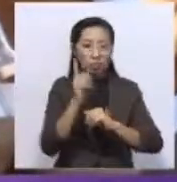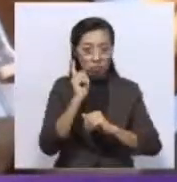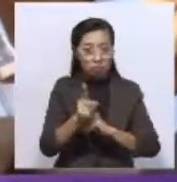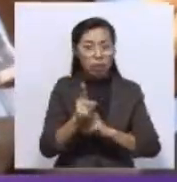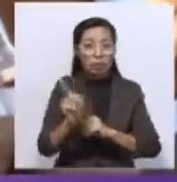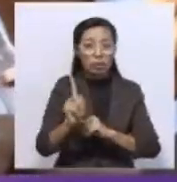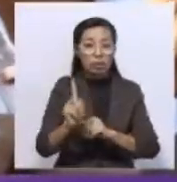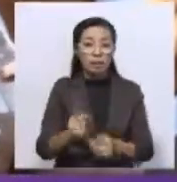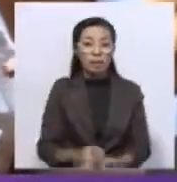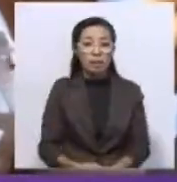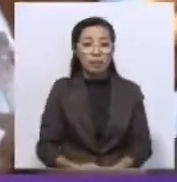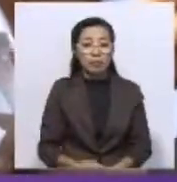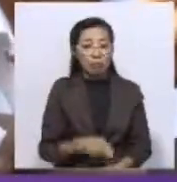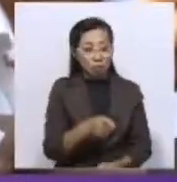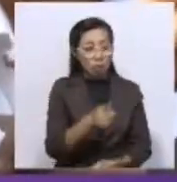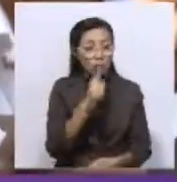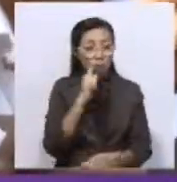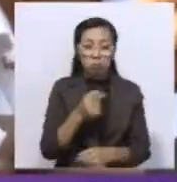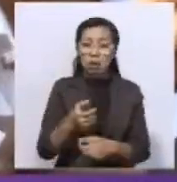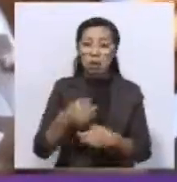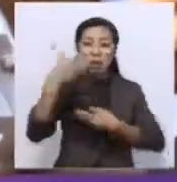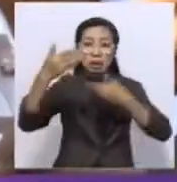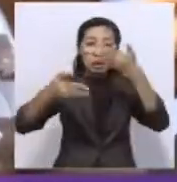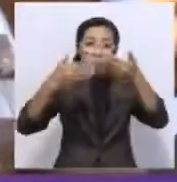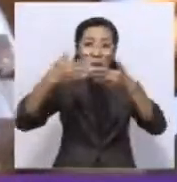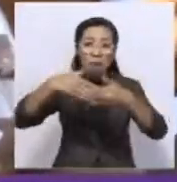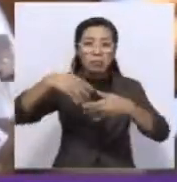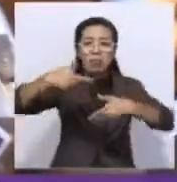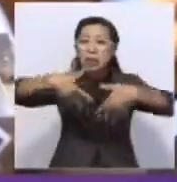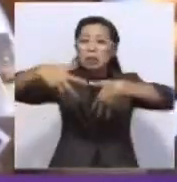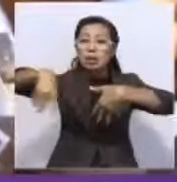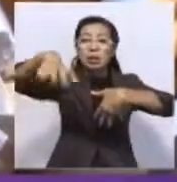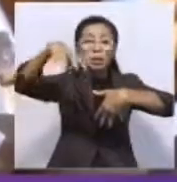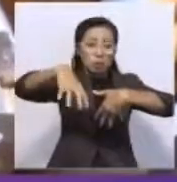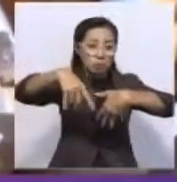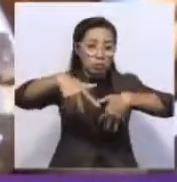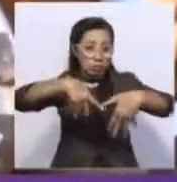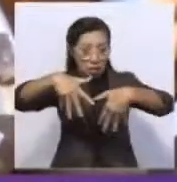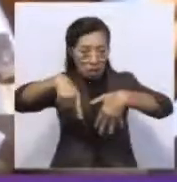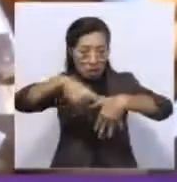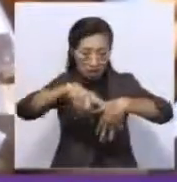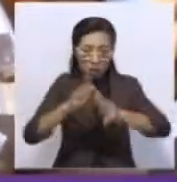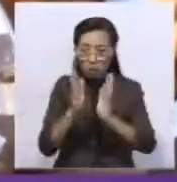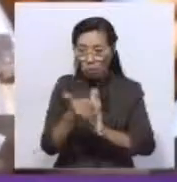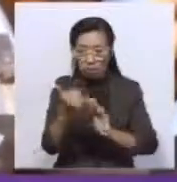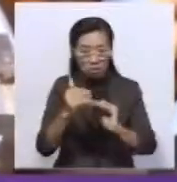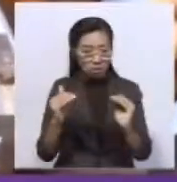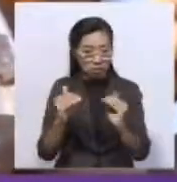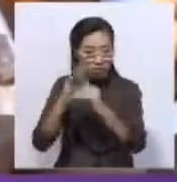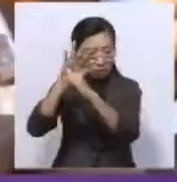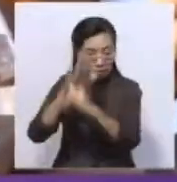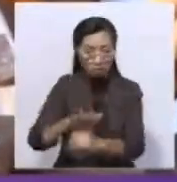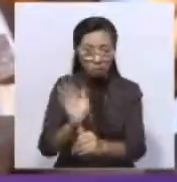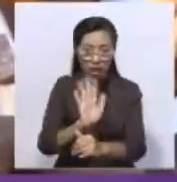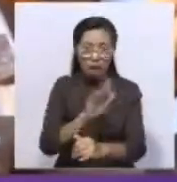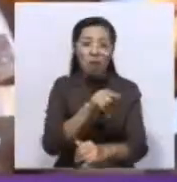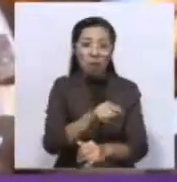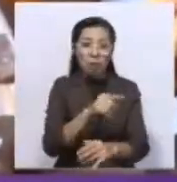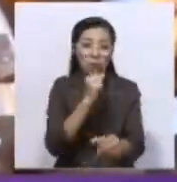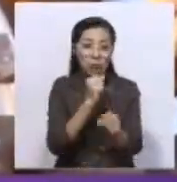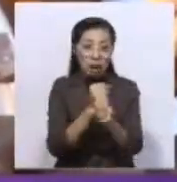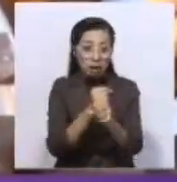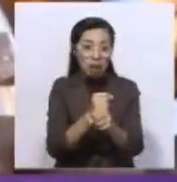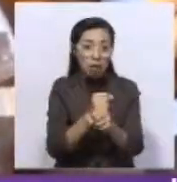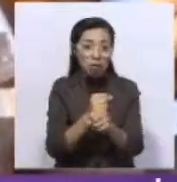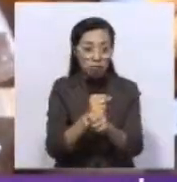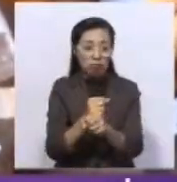าเมื่อท่านออกมาดำเนินกิจกรรมเนี่ยก็ต้องไม่ไปละเมิดสิทธิคนอื่นแล้วก็อาจจะเข้าข่ายการกระทำผิดก